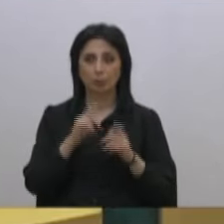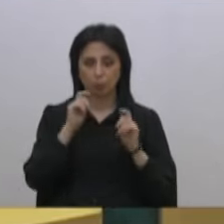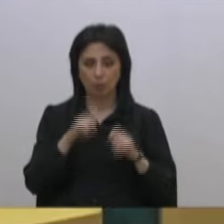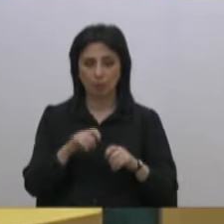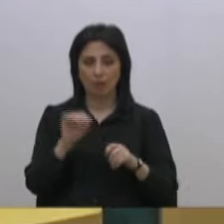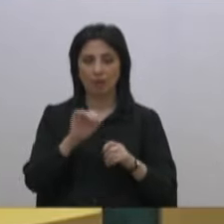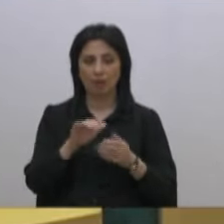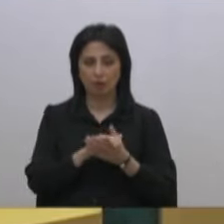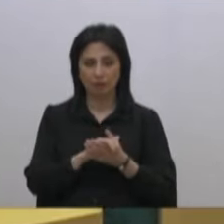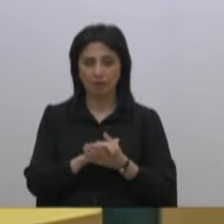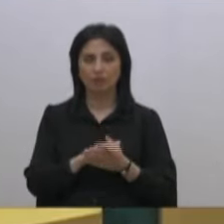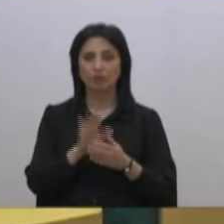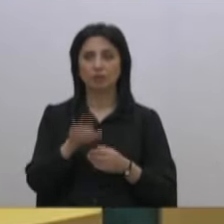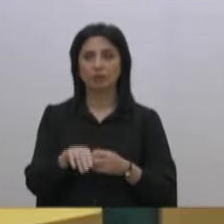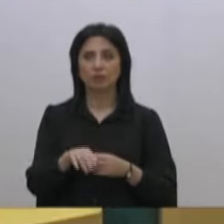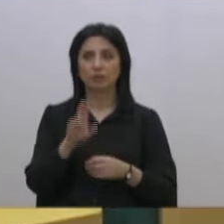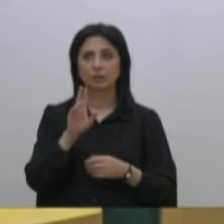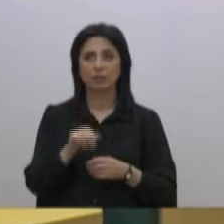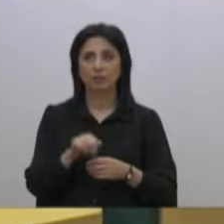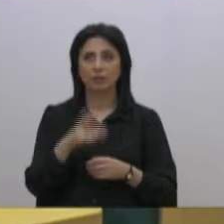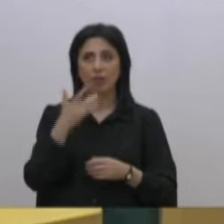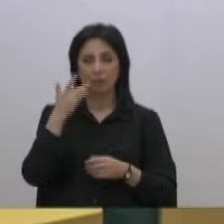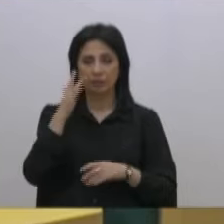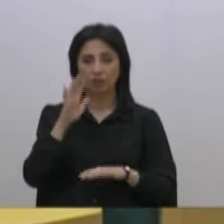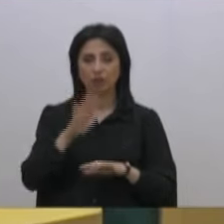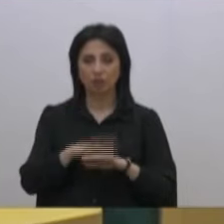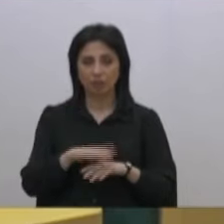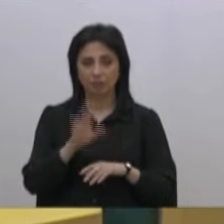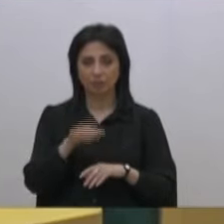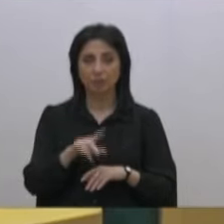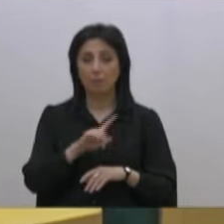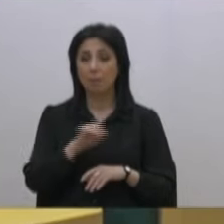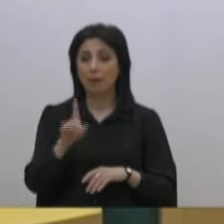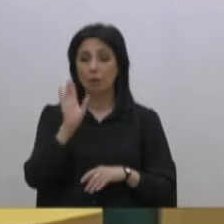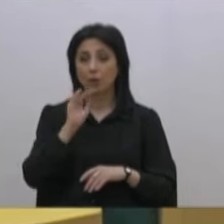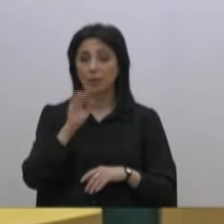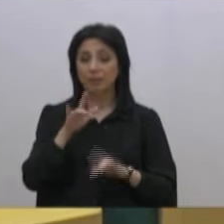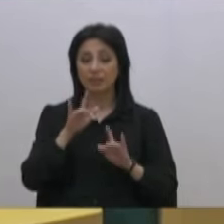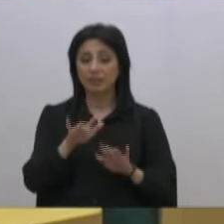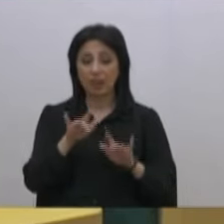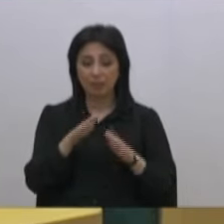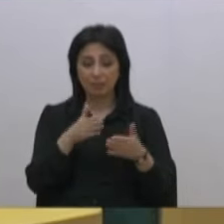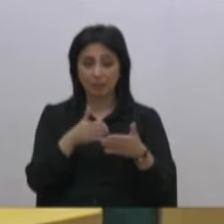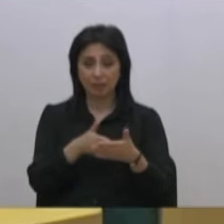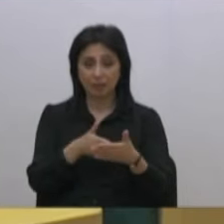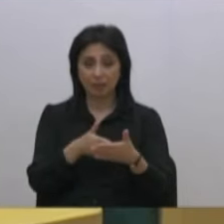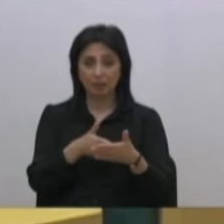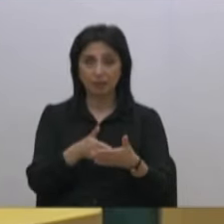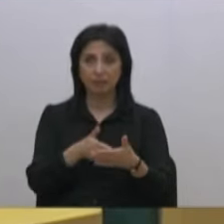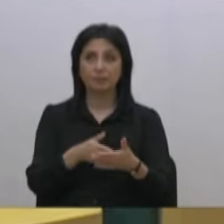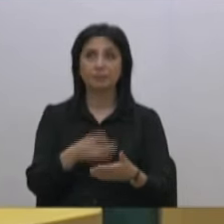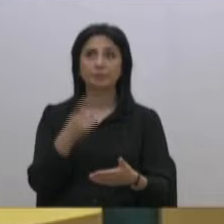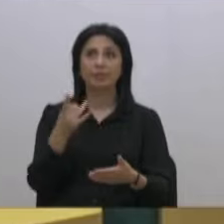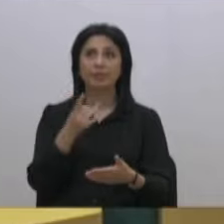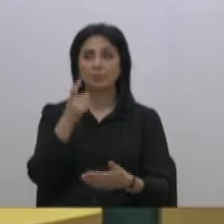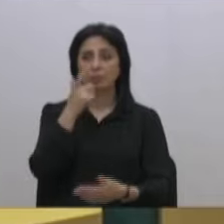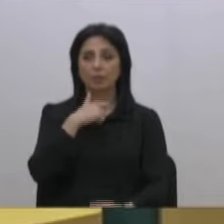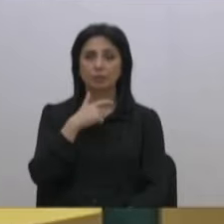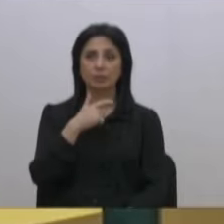უკრაინა, ევროკავშირისაც და ამერიკის შეერთებული შტატებისაც, მაგრამ როდესაც საქმე საქმეზე მიდგა და ერთხელ